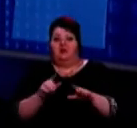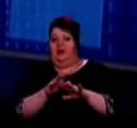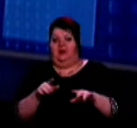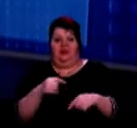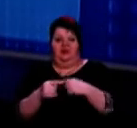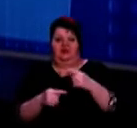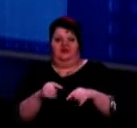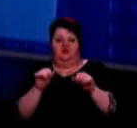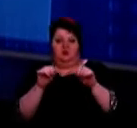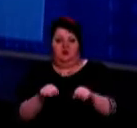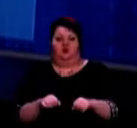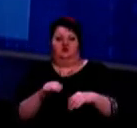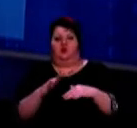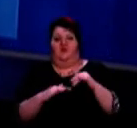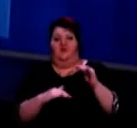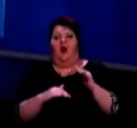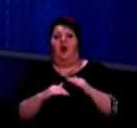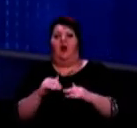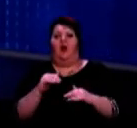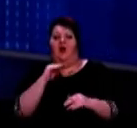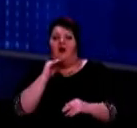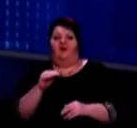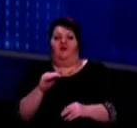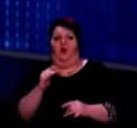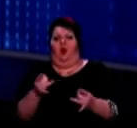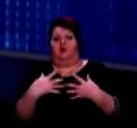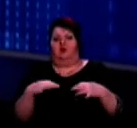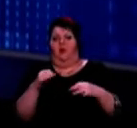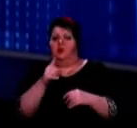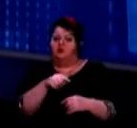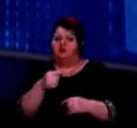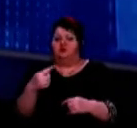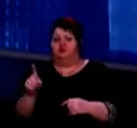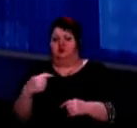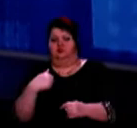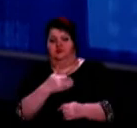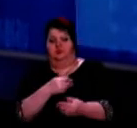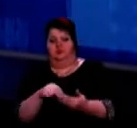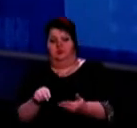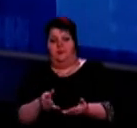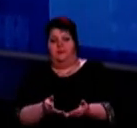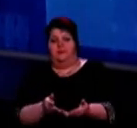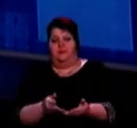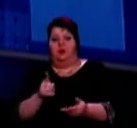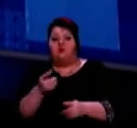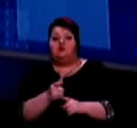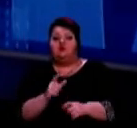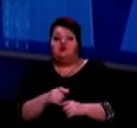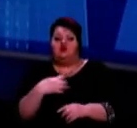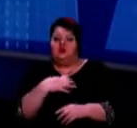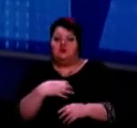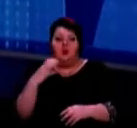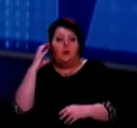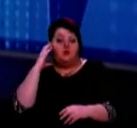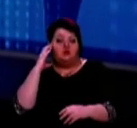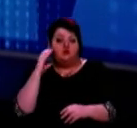завжди можуть фахово нам розказати про той чи інший товар. Тут для споживачів дуже важливо почути